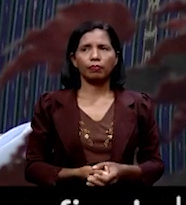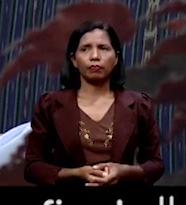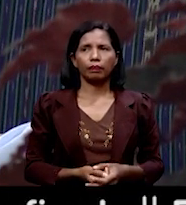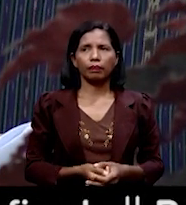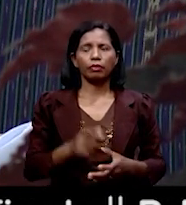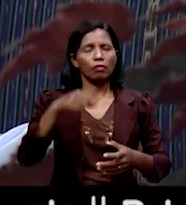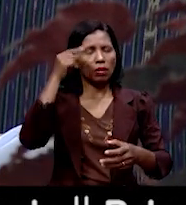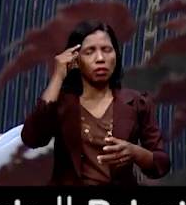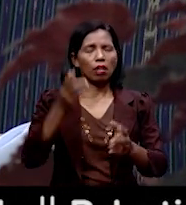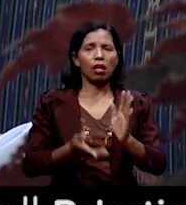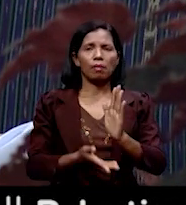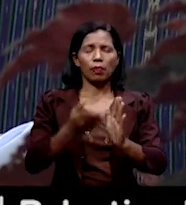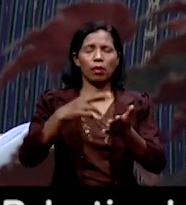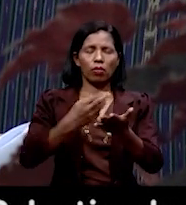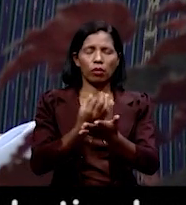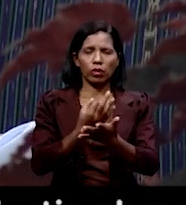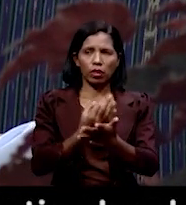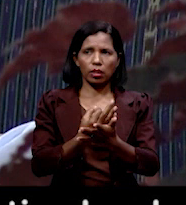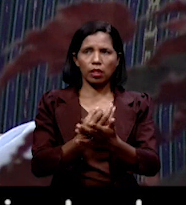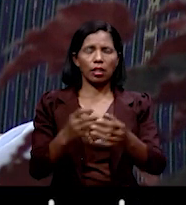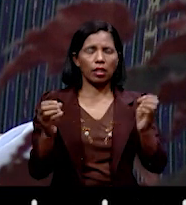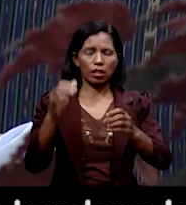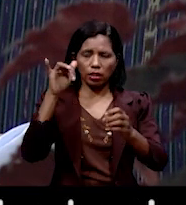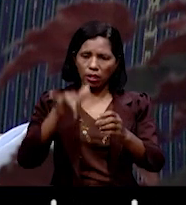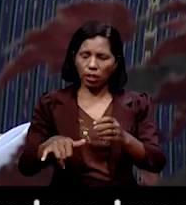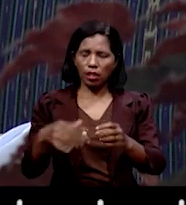Governo aprova orsamento, mai be osan sani hotu nela hela iya itu nerai.